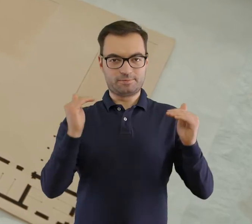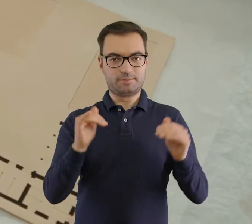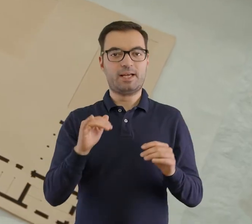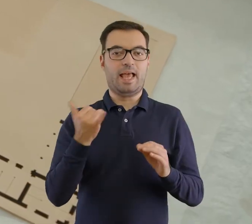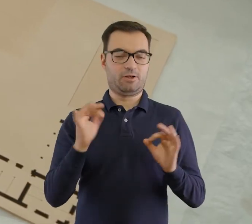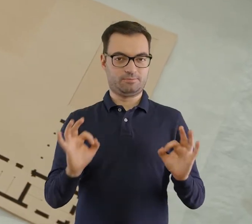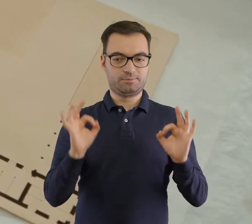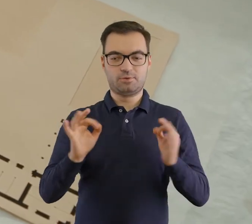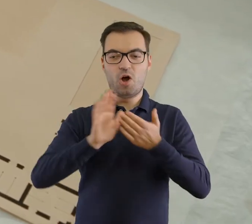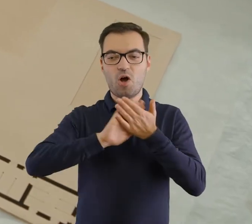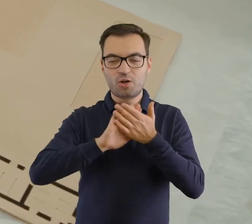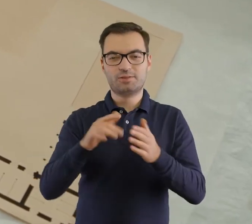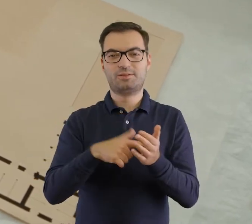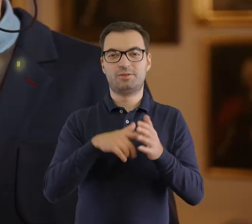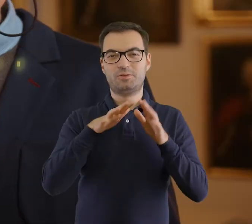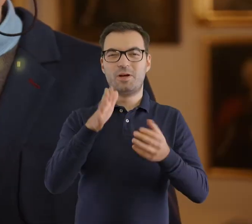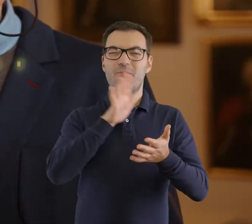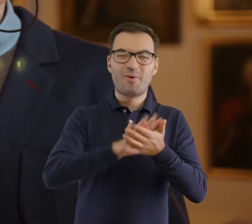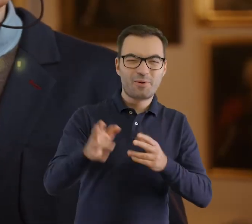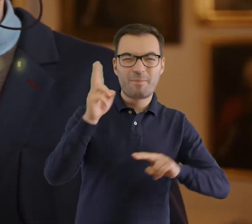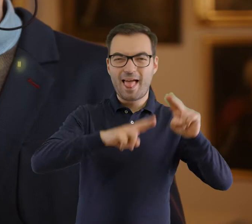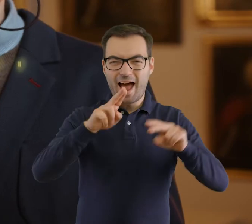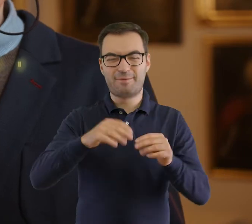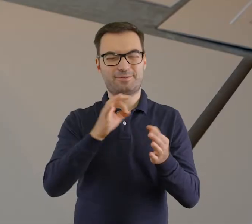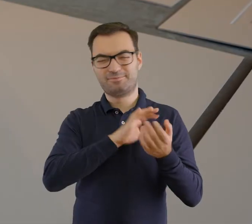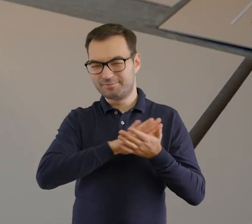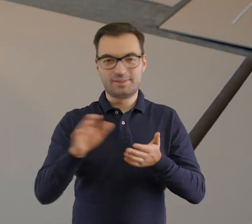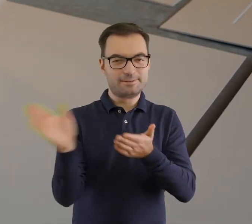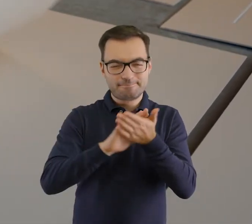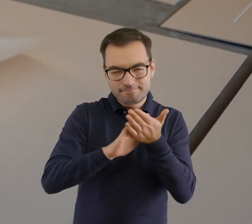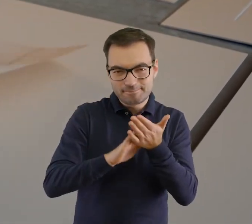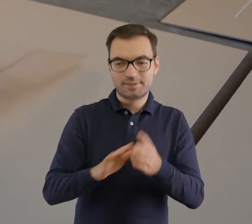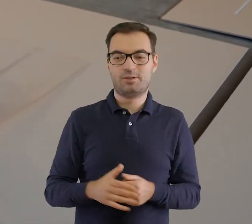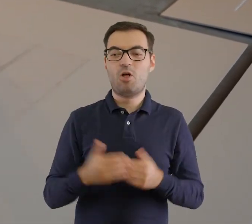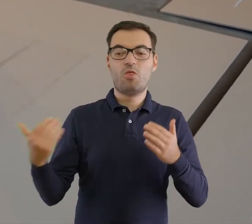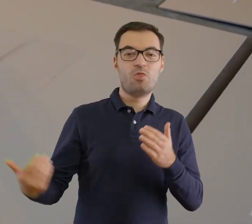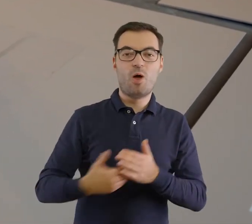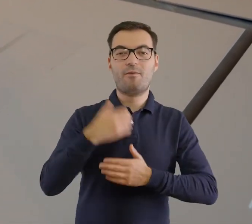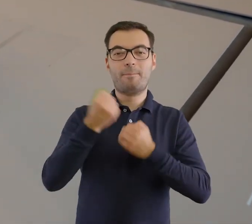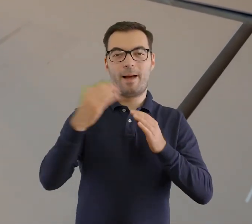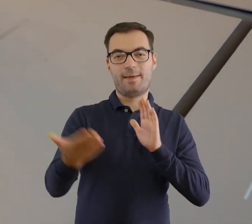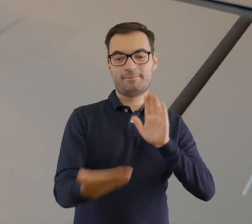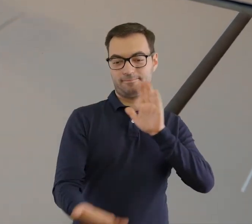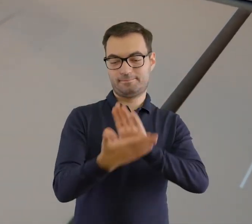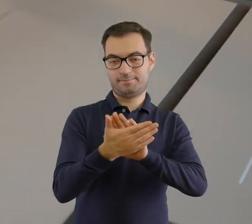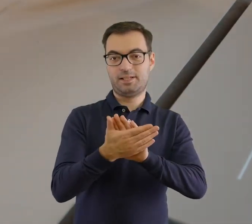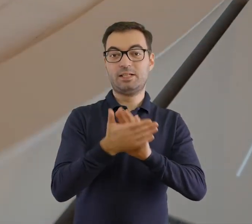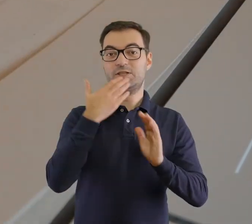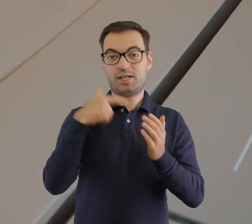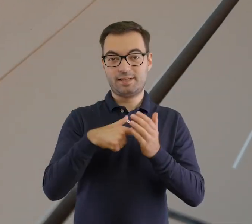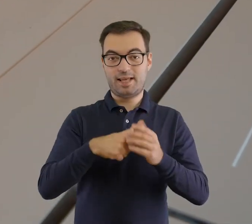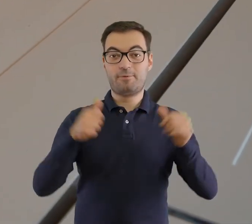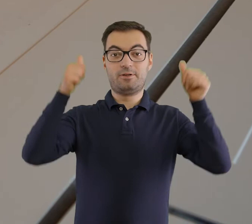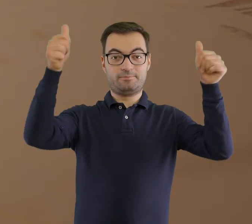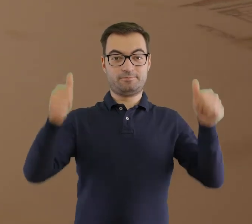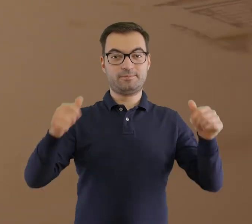poprawił. Oczyszczono je z licznych zabrudzeń, zaplamień. Oprawiono je w nowe paszportu, dzięki którym